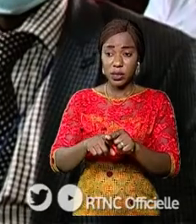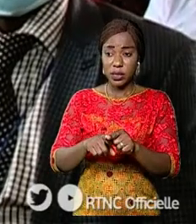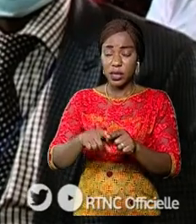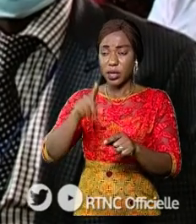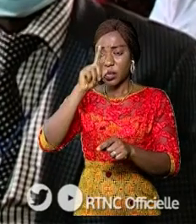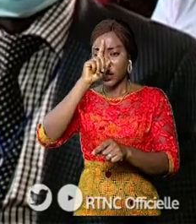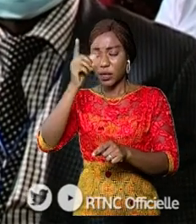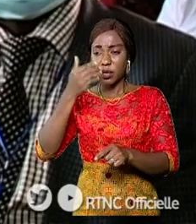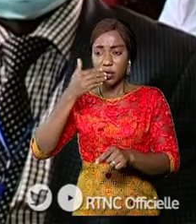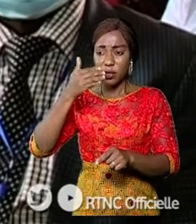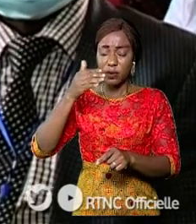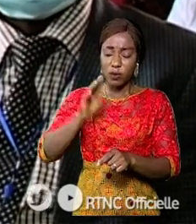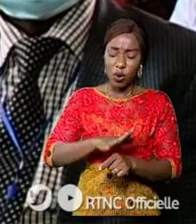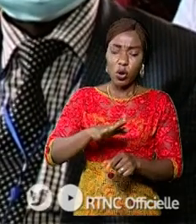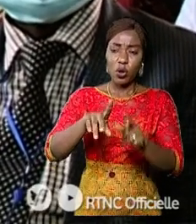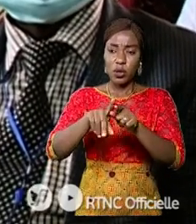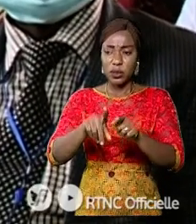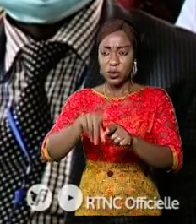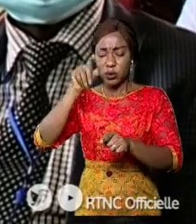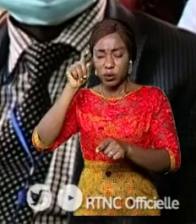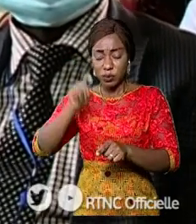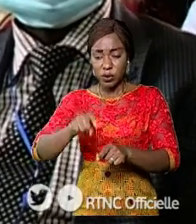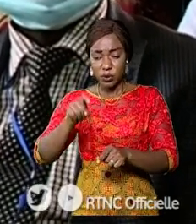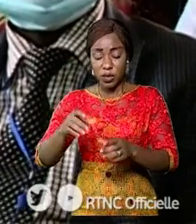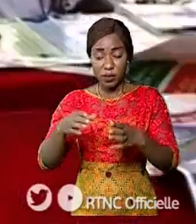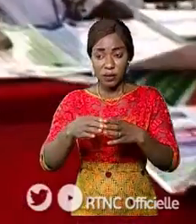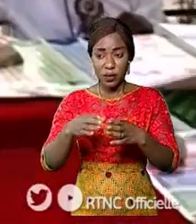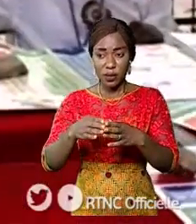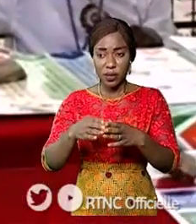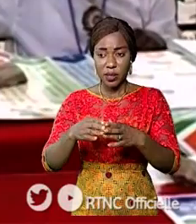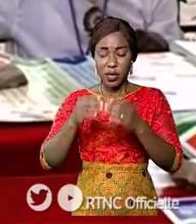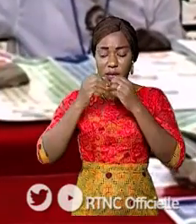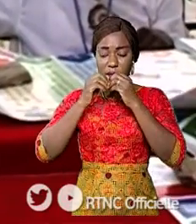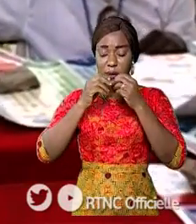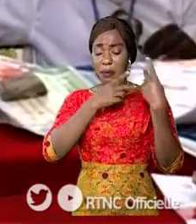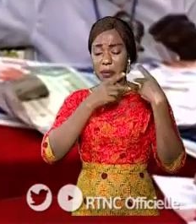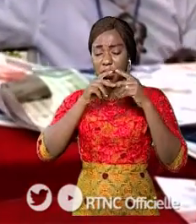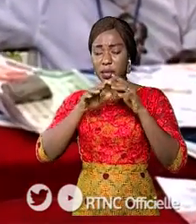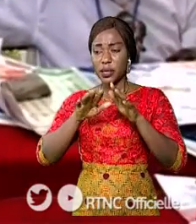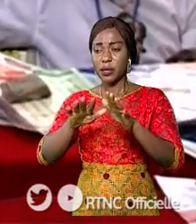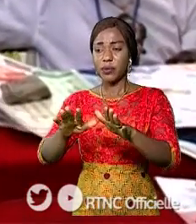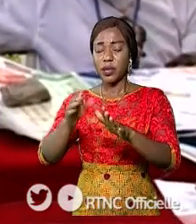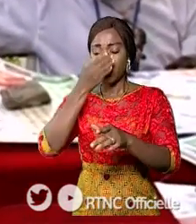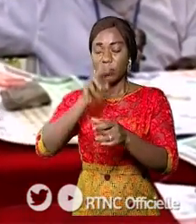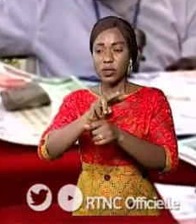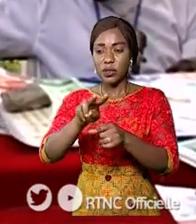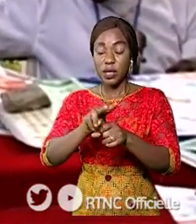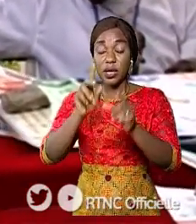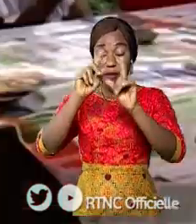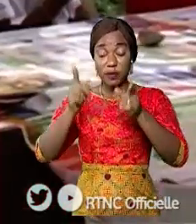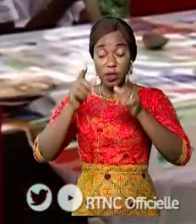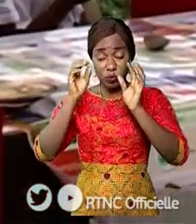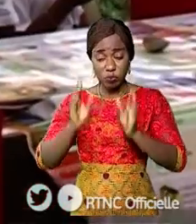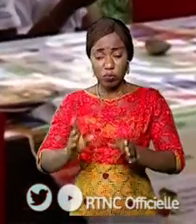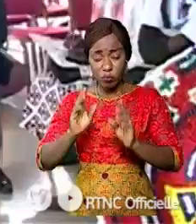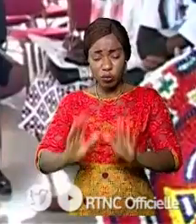l'intelligence médicinale traditionnelle congolaise. Pourtant, avec la pandémie de coronavirus, l'Afrique a pu faire preuve de ses